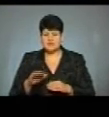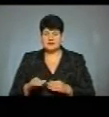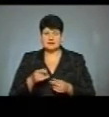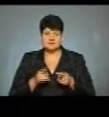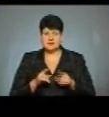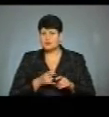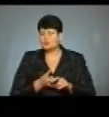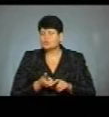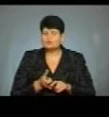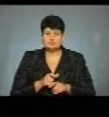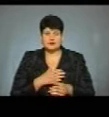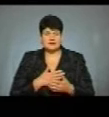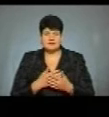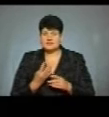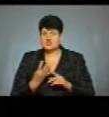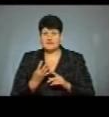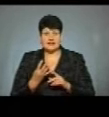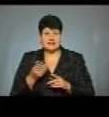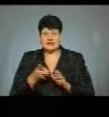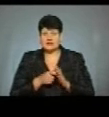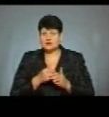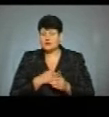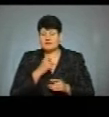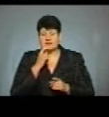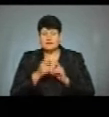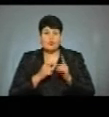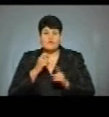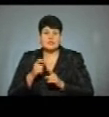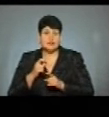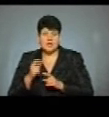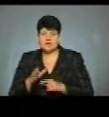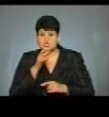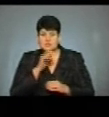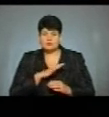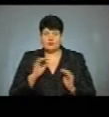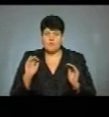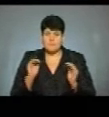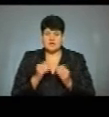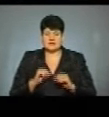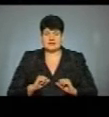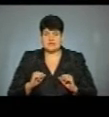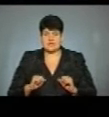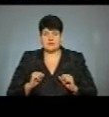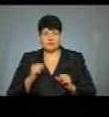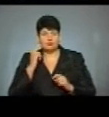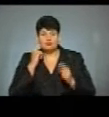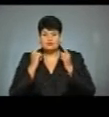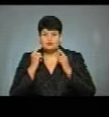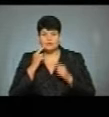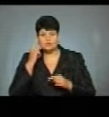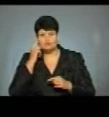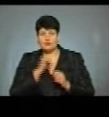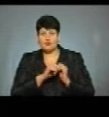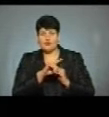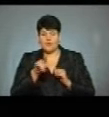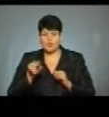дуже активні, це 4 клас, кожен хотів відповідати. На жаль, час був обмежений, я дуже старалася почути думку кожного